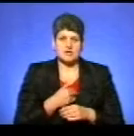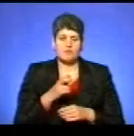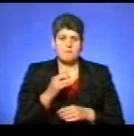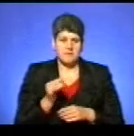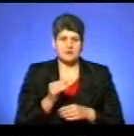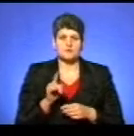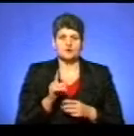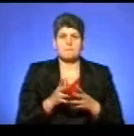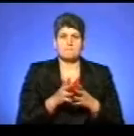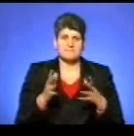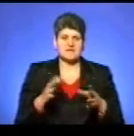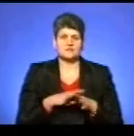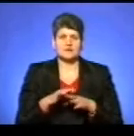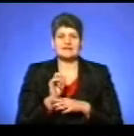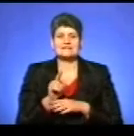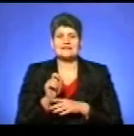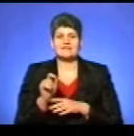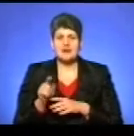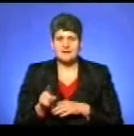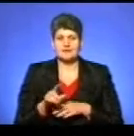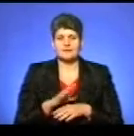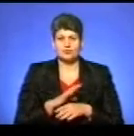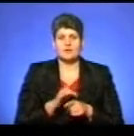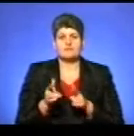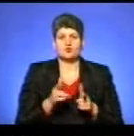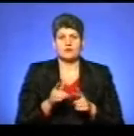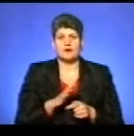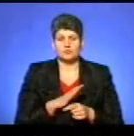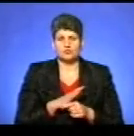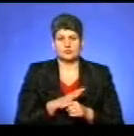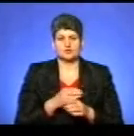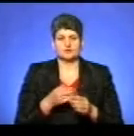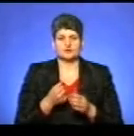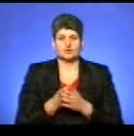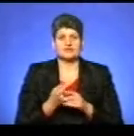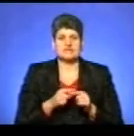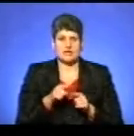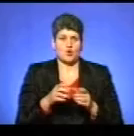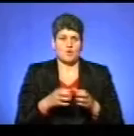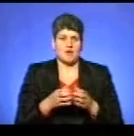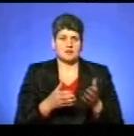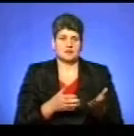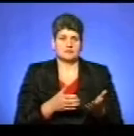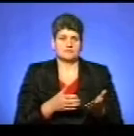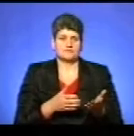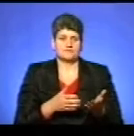щоб більше ми виконали ті задачі поставлені і ту підготовку, що ми робили іменно до цієї команди.